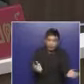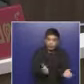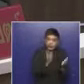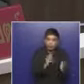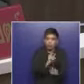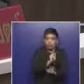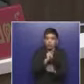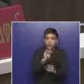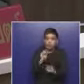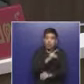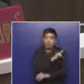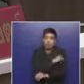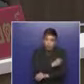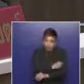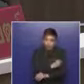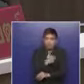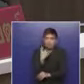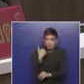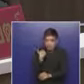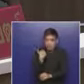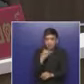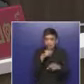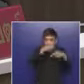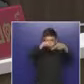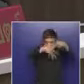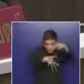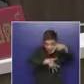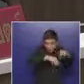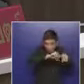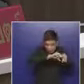านแล้วก็เขามีแขนขามีเครือข่ายมี